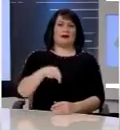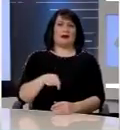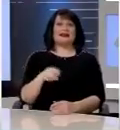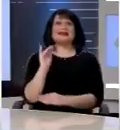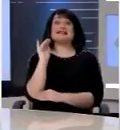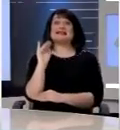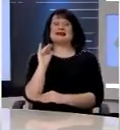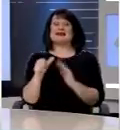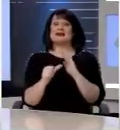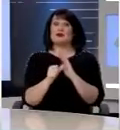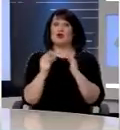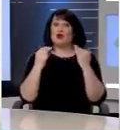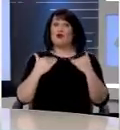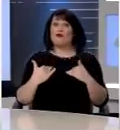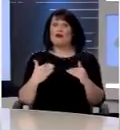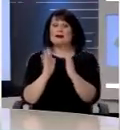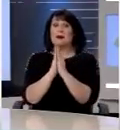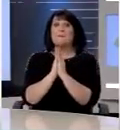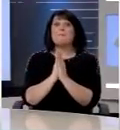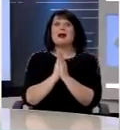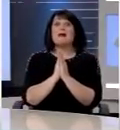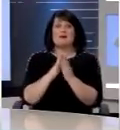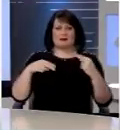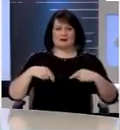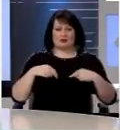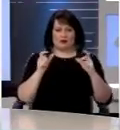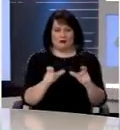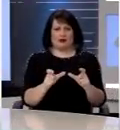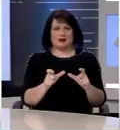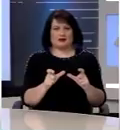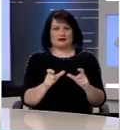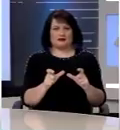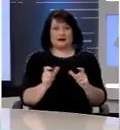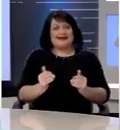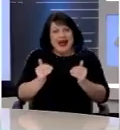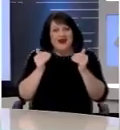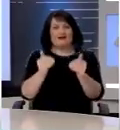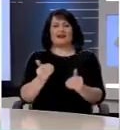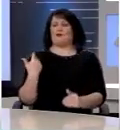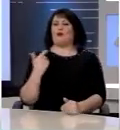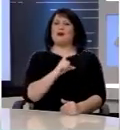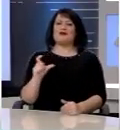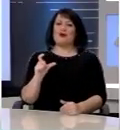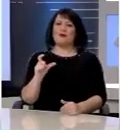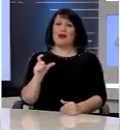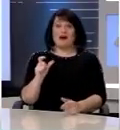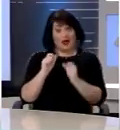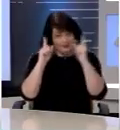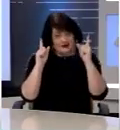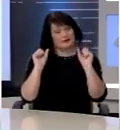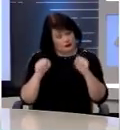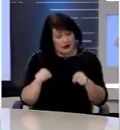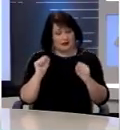Ζήτησα και από τον Πρόεδρο της Βουλής, παρακάλεσα τον Υπουργό Άμυνας, να αναβληθεί πρωτοφανέστα